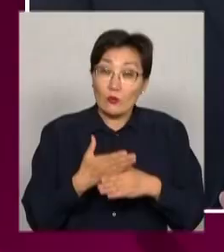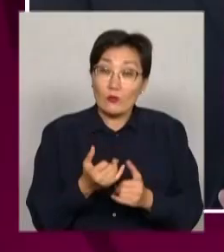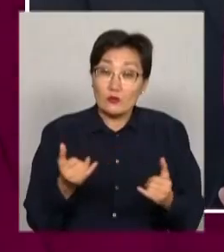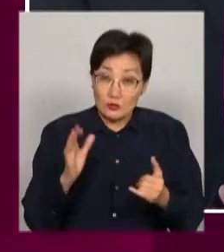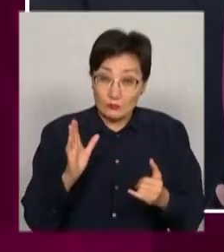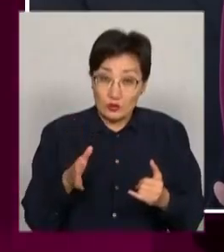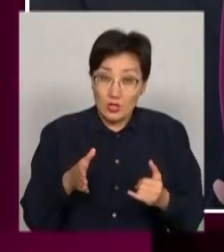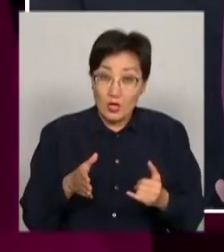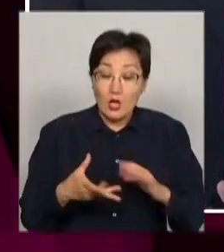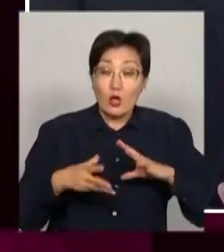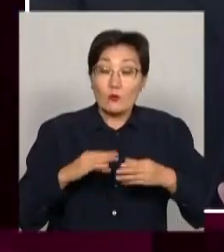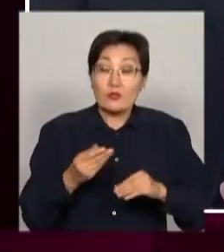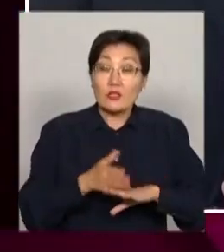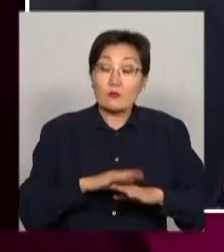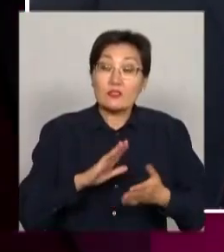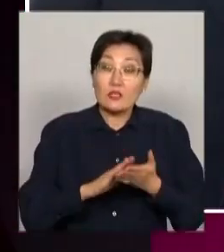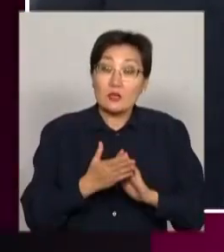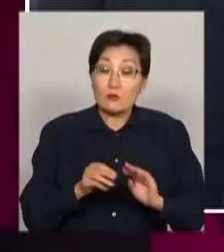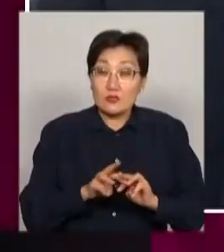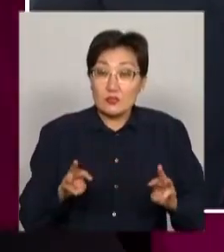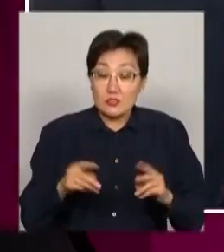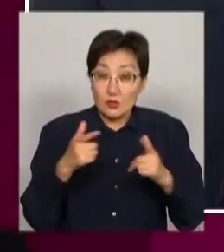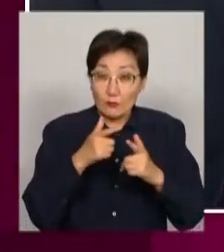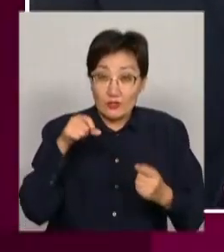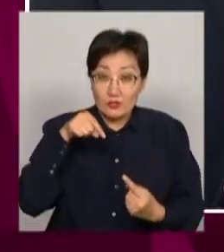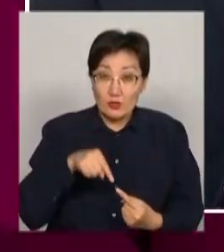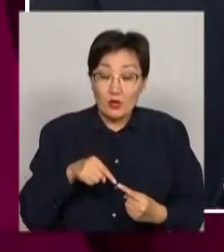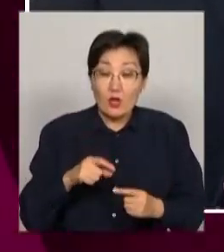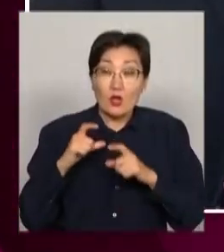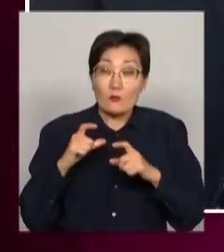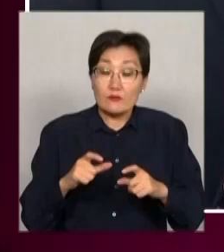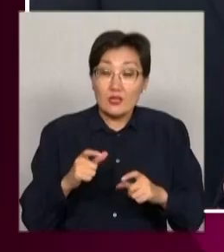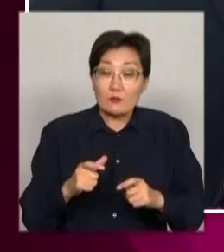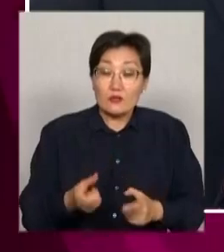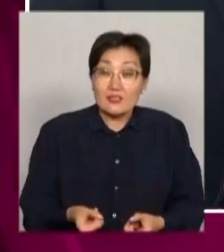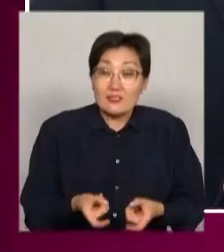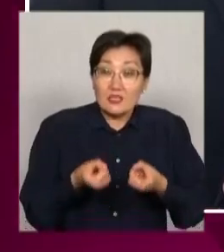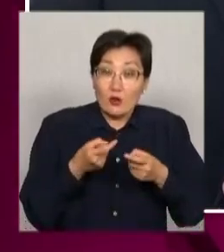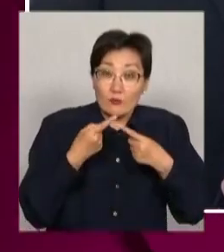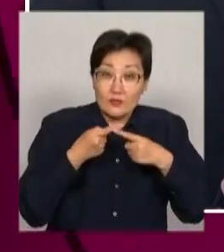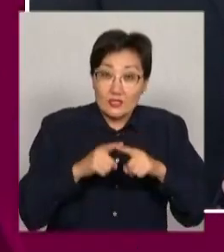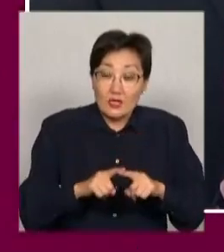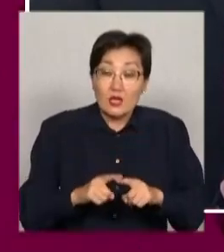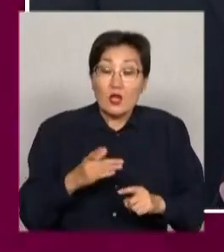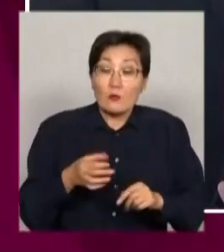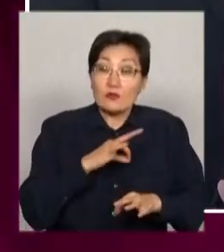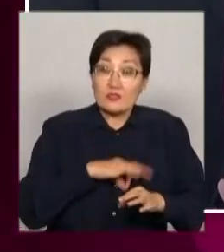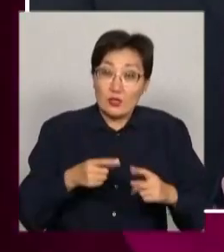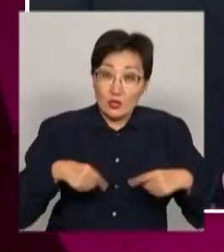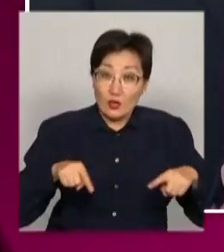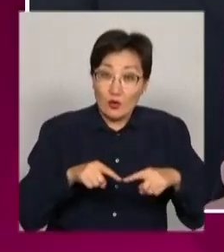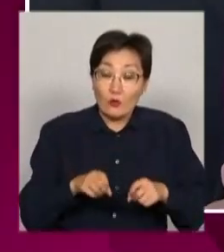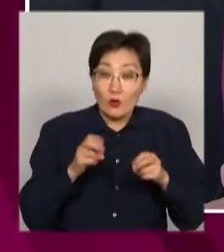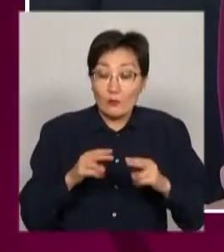көрсетіледі. Жалпы төтенше жағдайлар министрлігінің ақпарына сай, жүк көтергіш механизмдерін пайдаланатын объектілерде қауіптілік